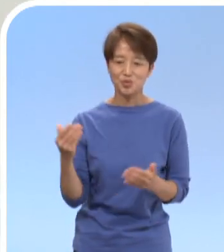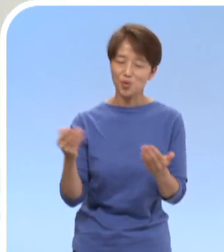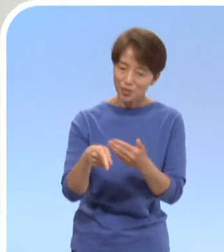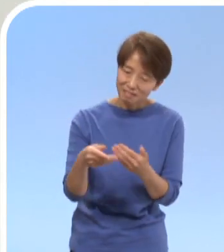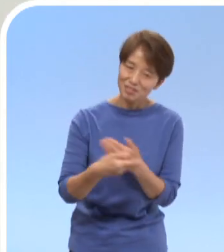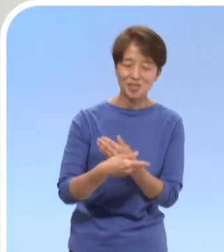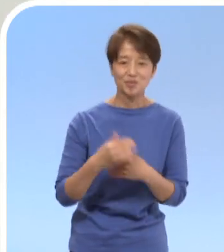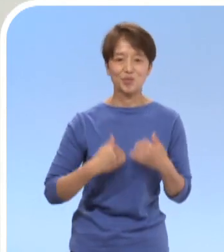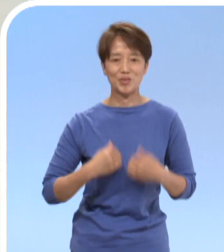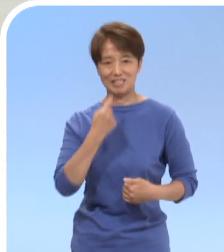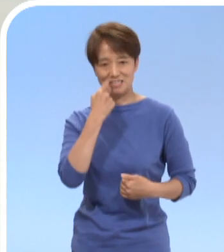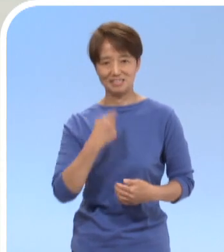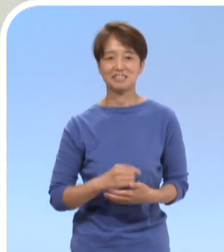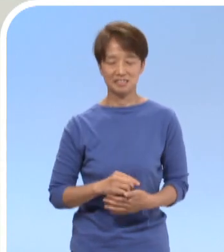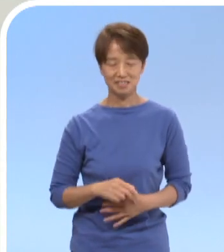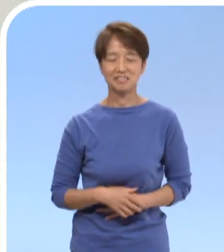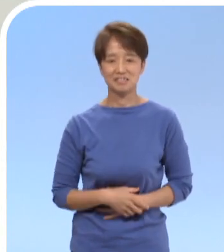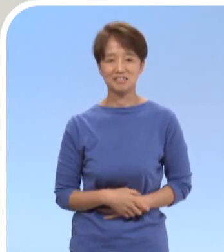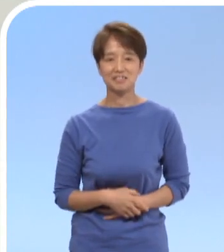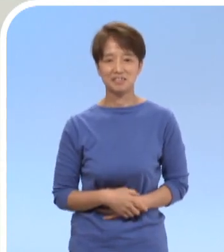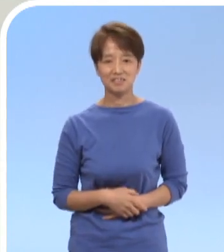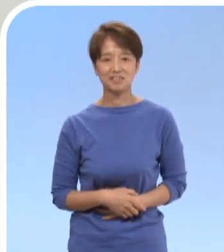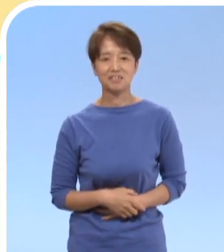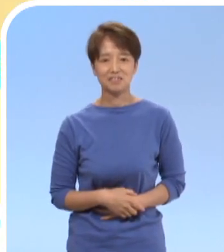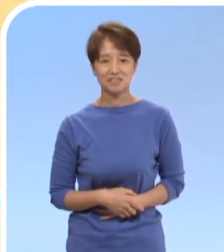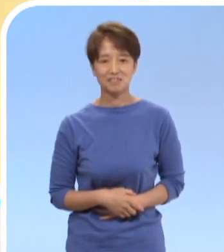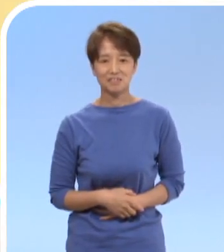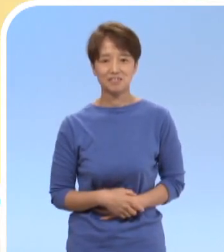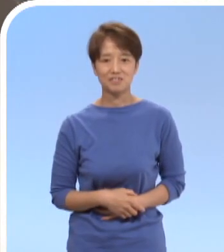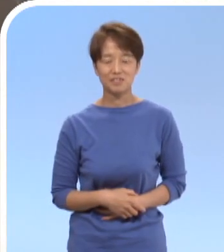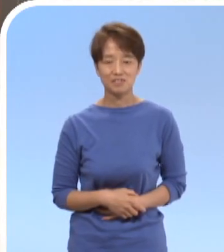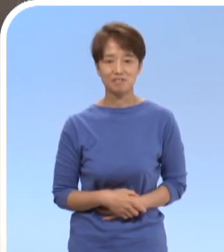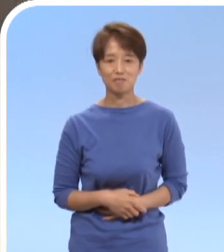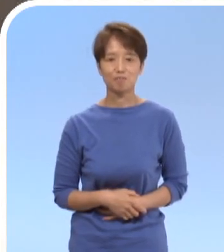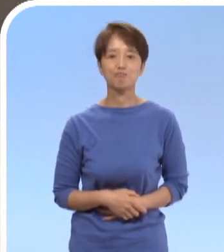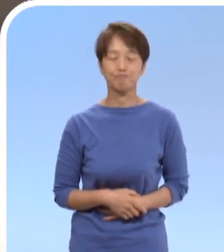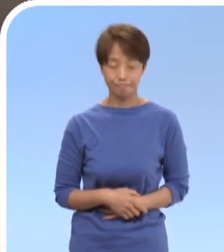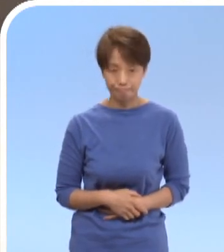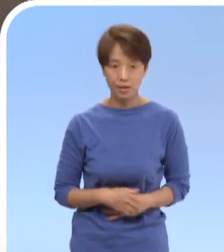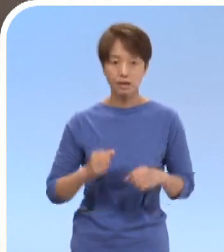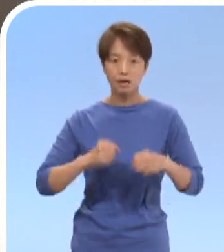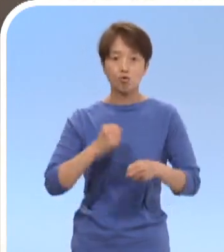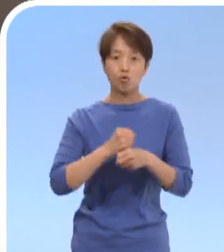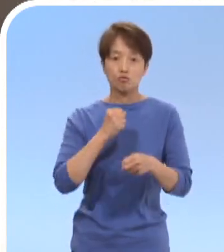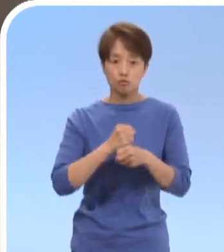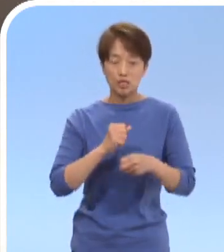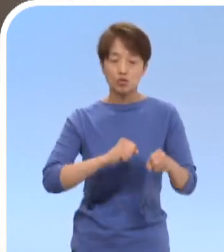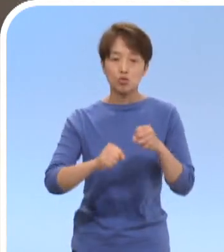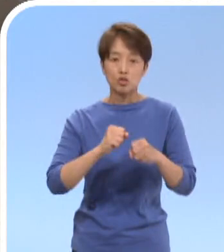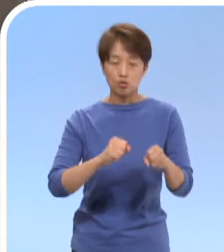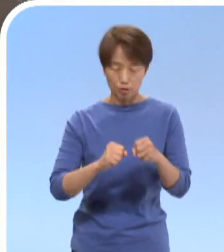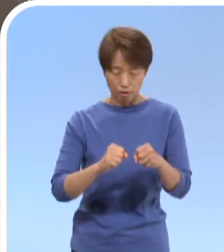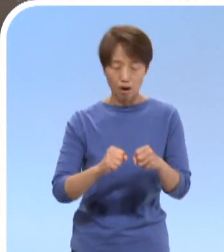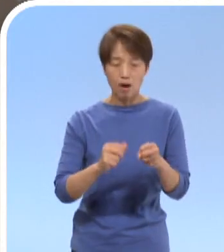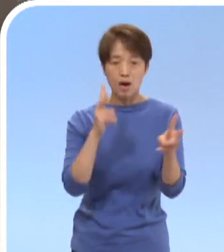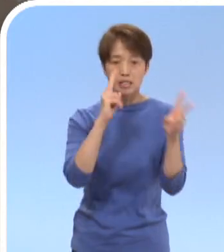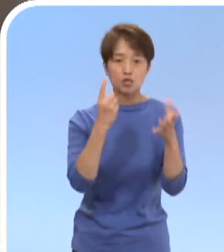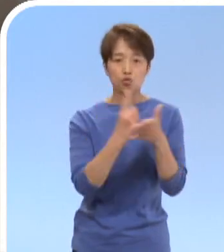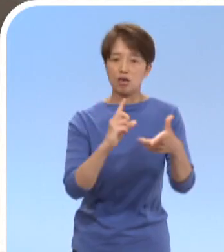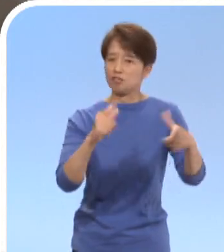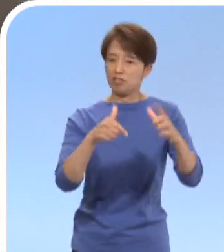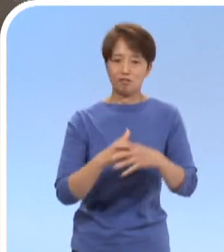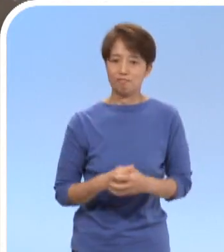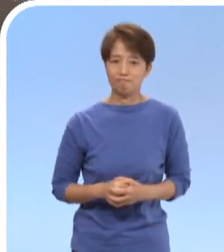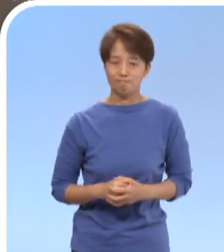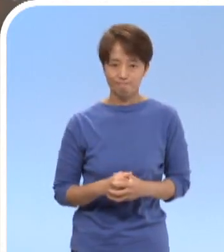本当にやってる甲斐があるかなというふうに思います。 赤坂さん、健康づくりへの取り組みをしているのは企業